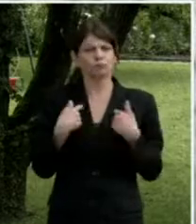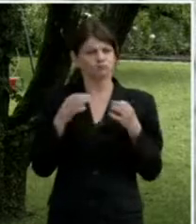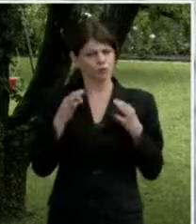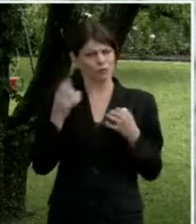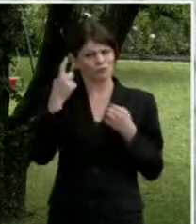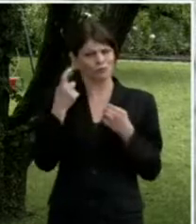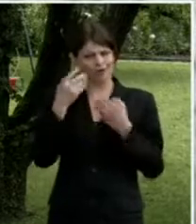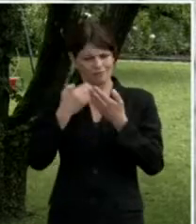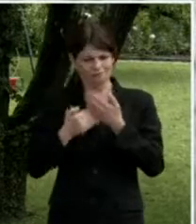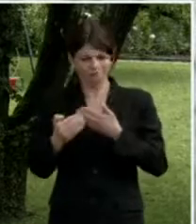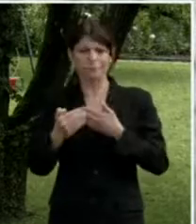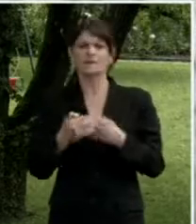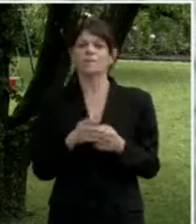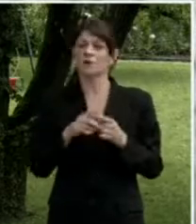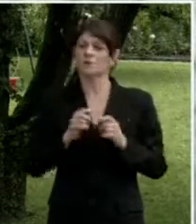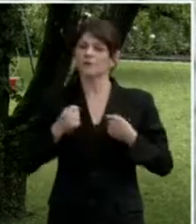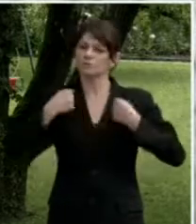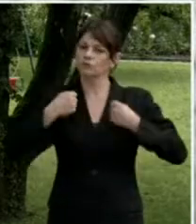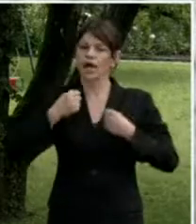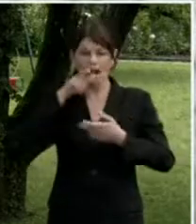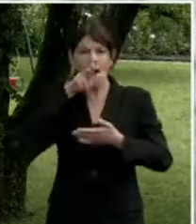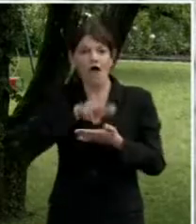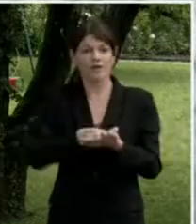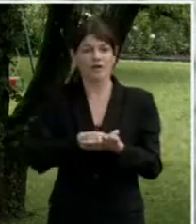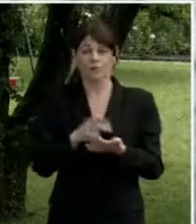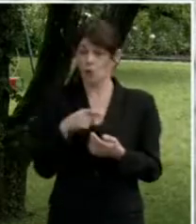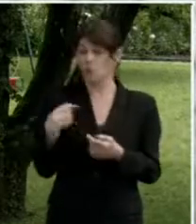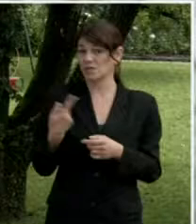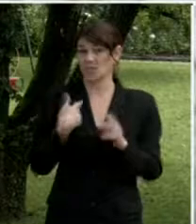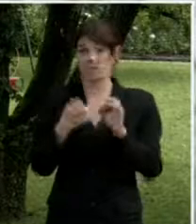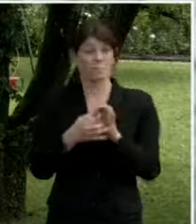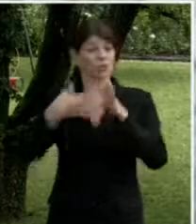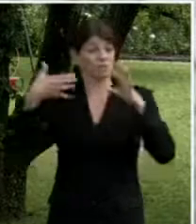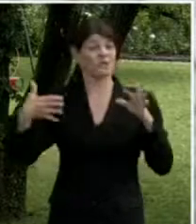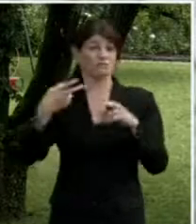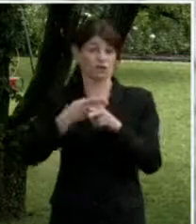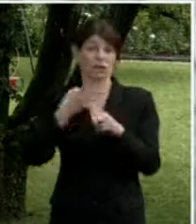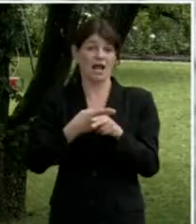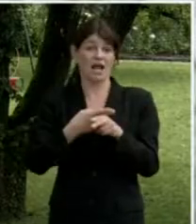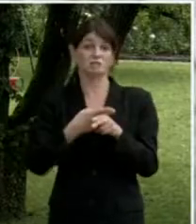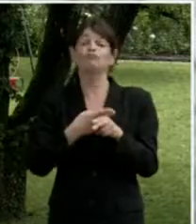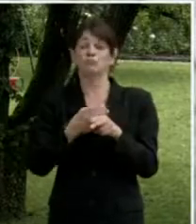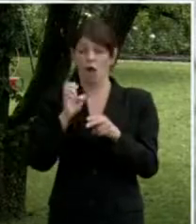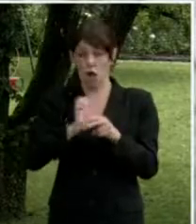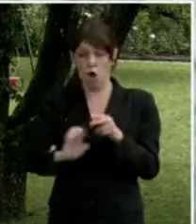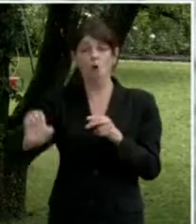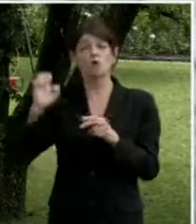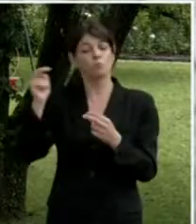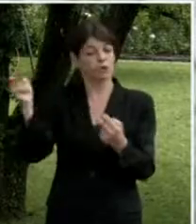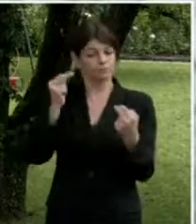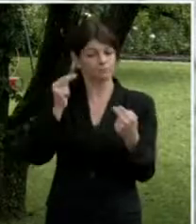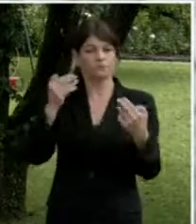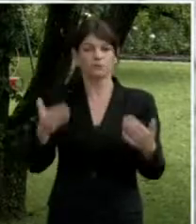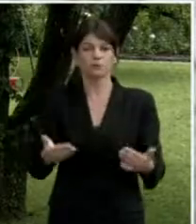Ausgangslage und eine solide Anerkennung unseres souveränen Staatswesens in Europa.